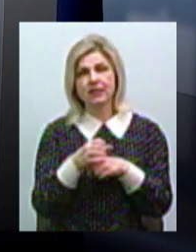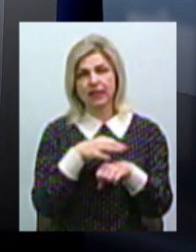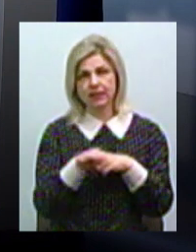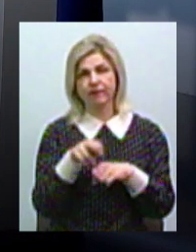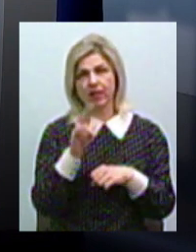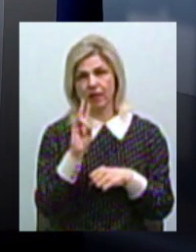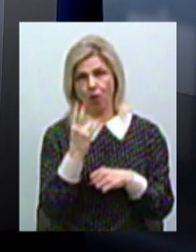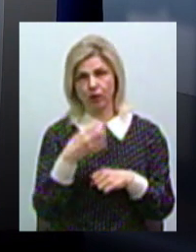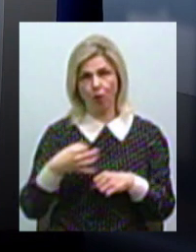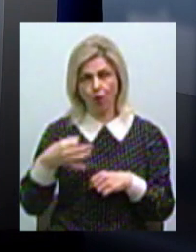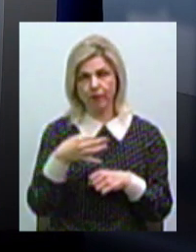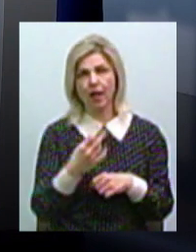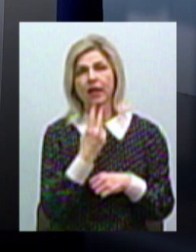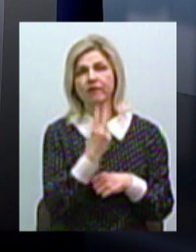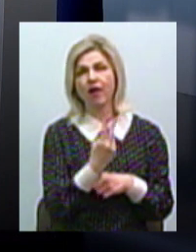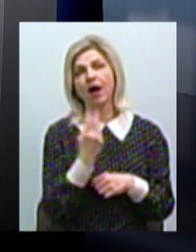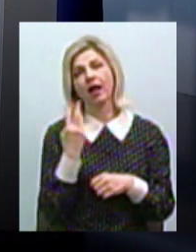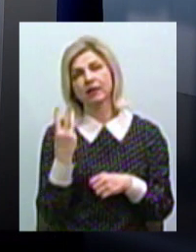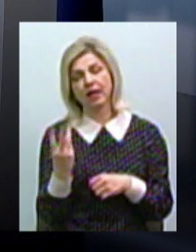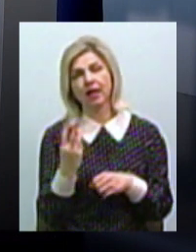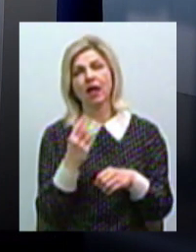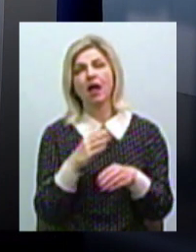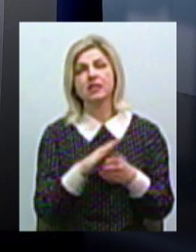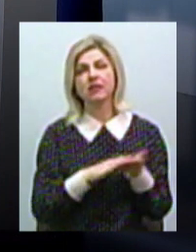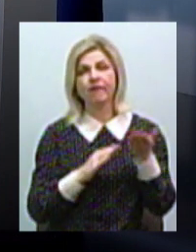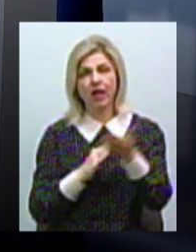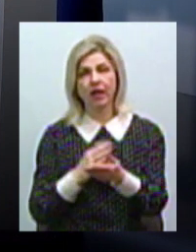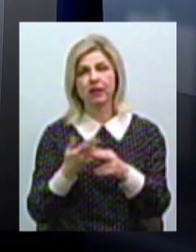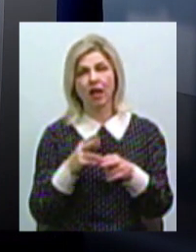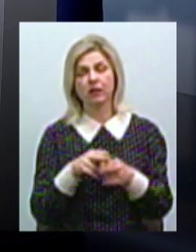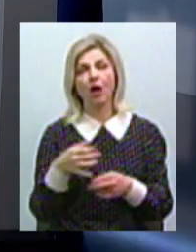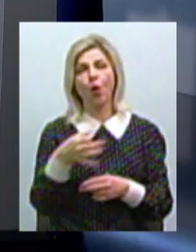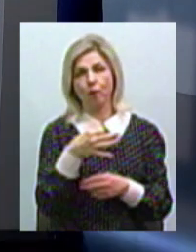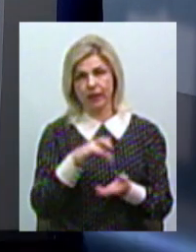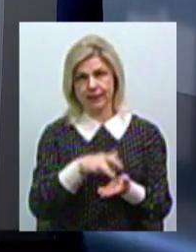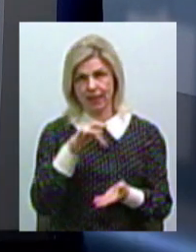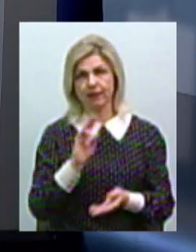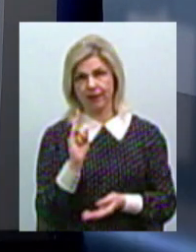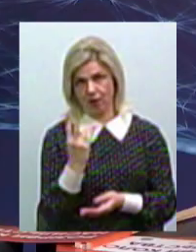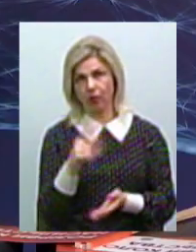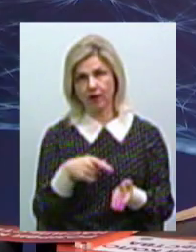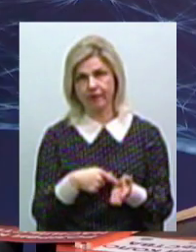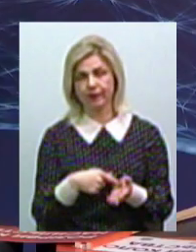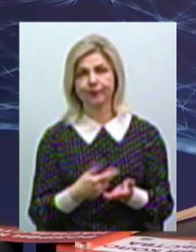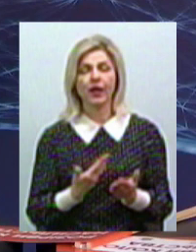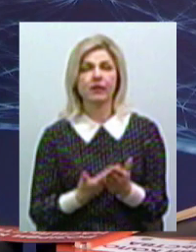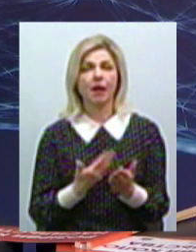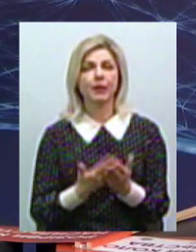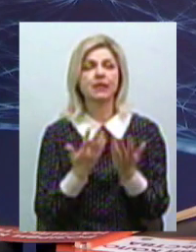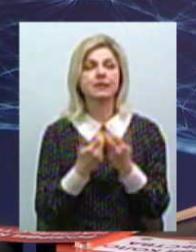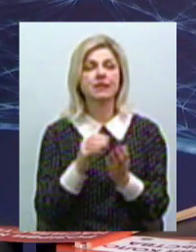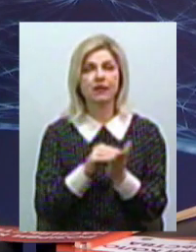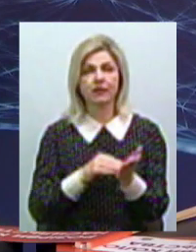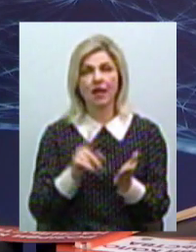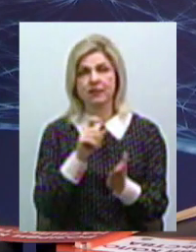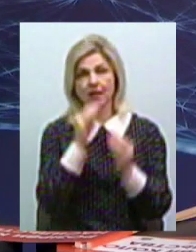них 2-3 звернення – це факти домашнього насильства в обласному центрі. Наприклад, якщо брати статистику за